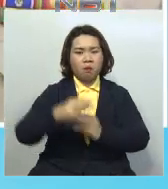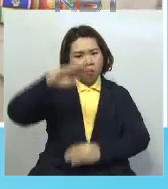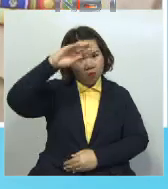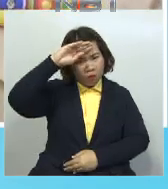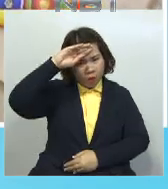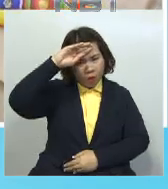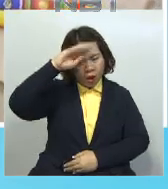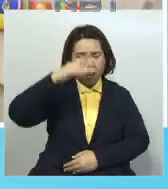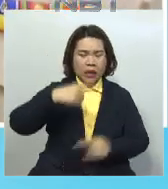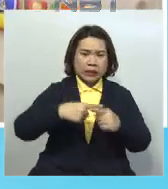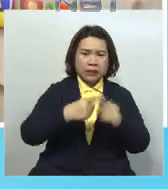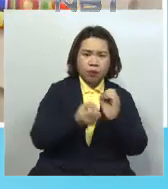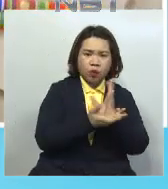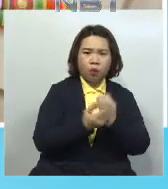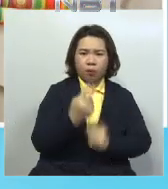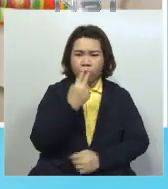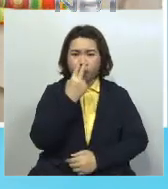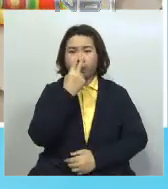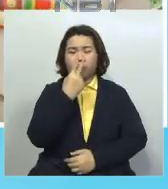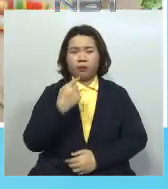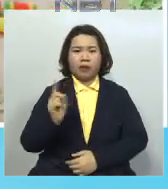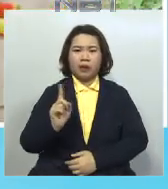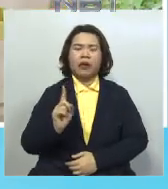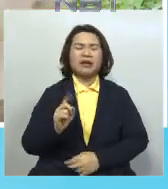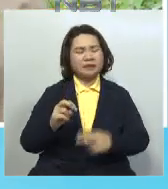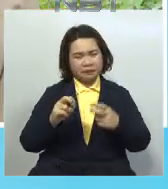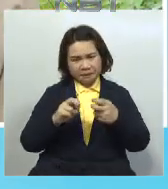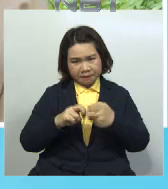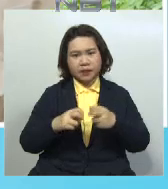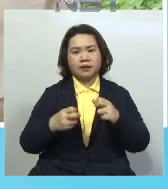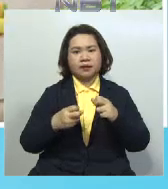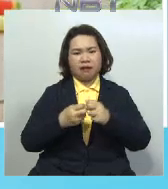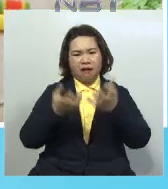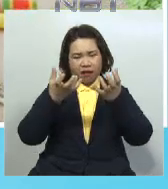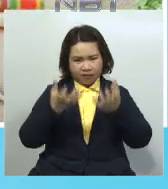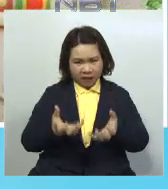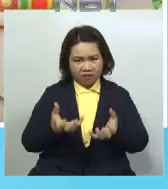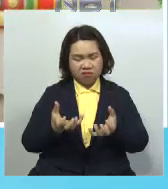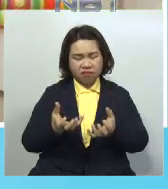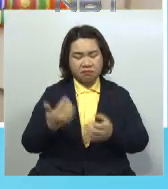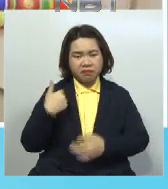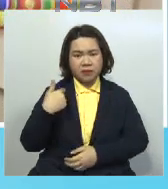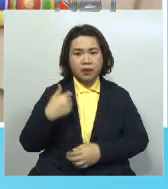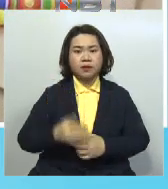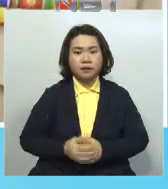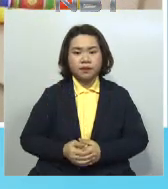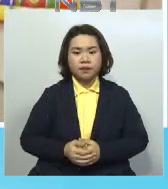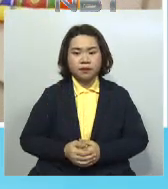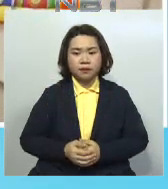าเป็นโรคเกี่ยวกับทางเดินหายใจเนี่ยนี่คือมูลค่าทรัพย์สินที่เสียหายไปไม่จำนวนไม่น้อยเลยครับตรงนี้